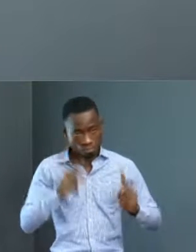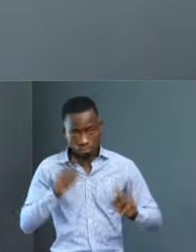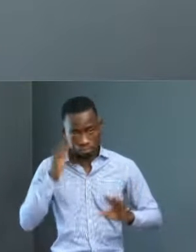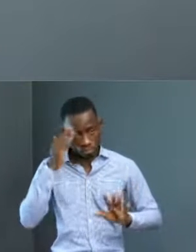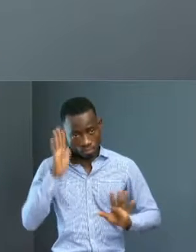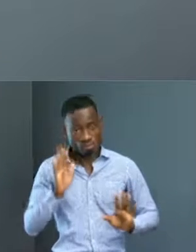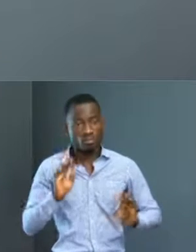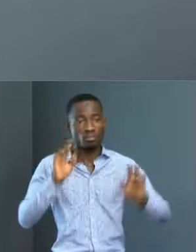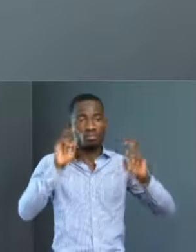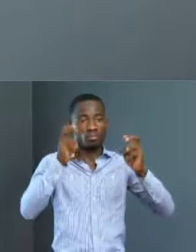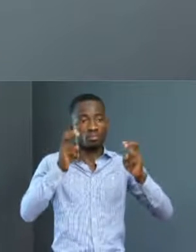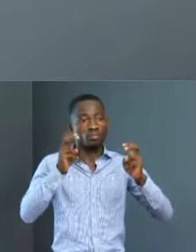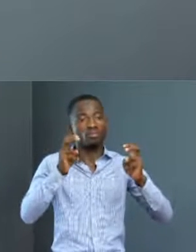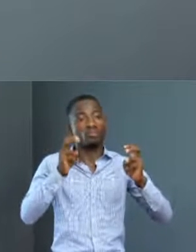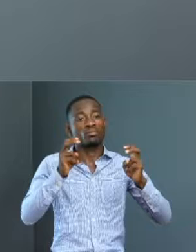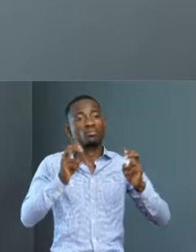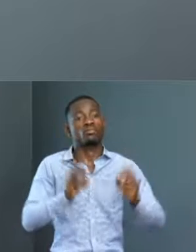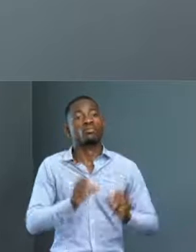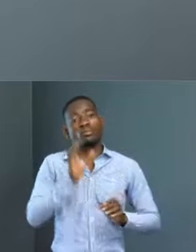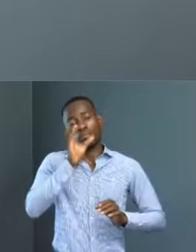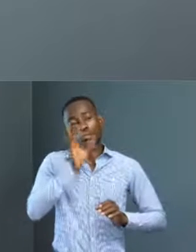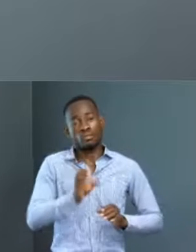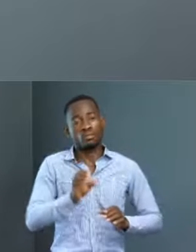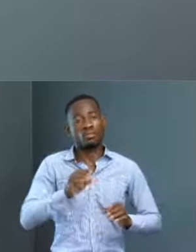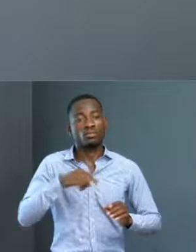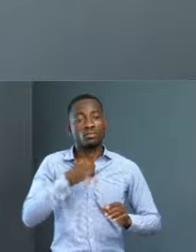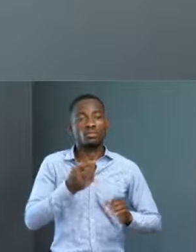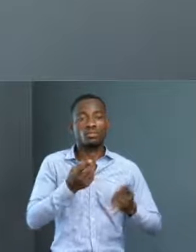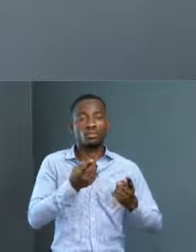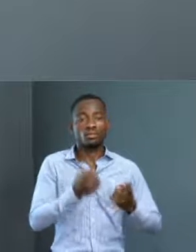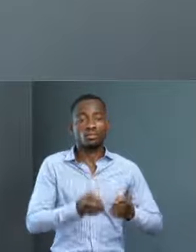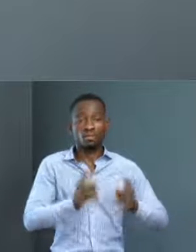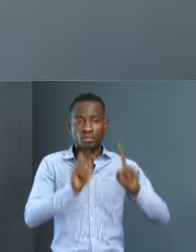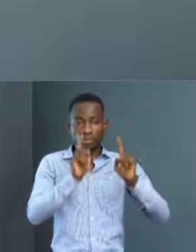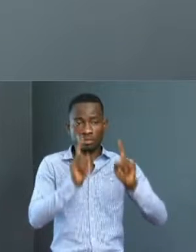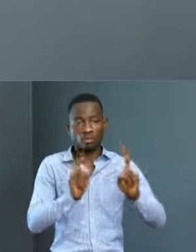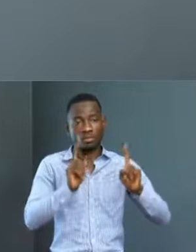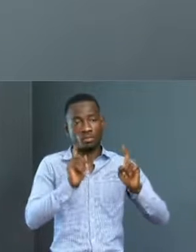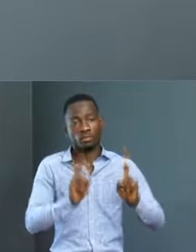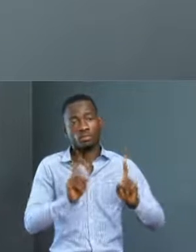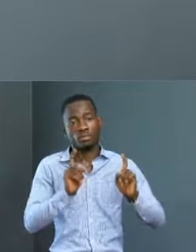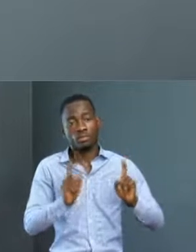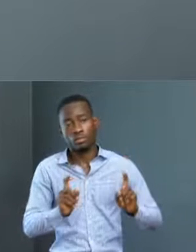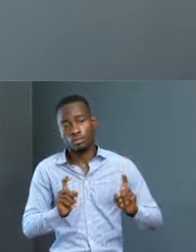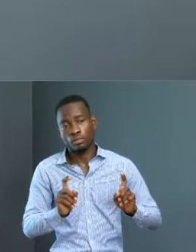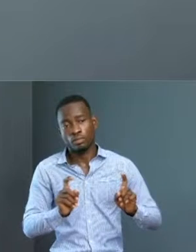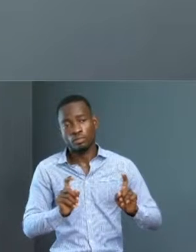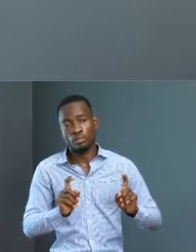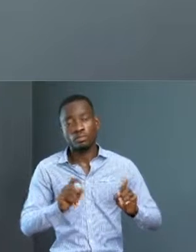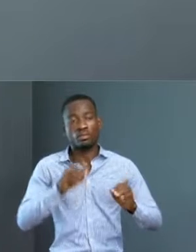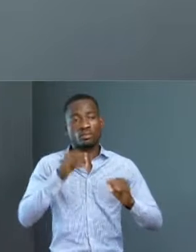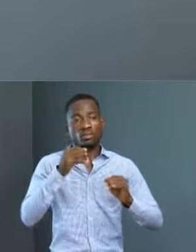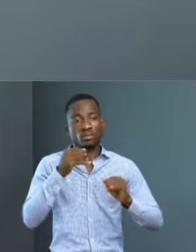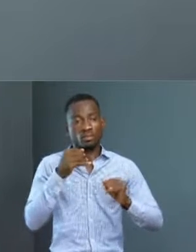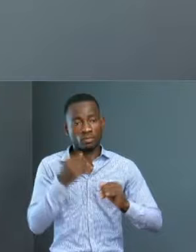le sujet ou le chapitre qui va venir lors des examens, lors des épreuves